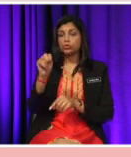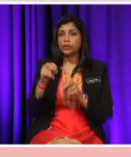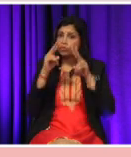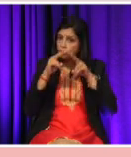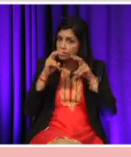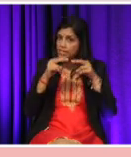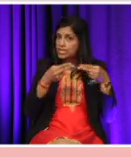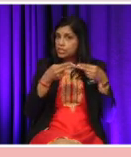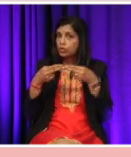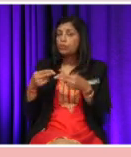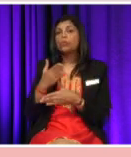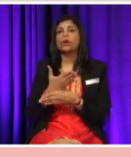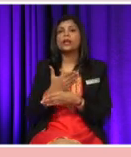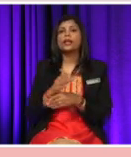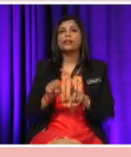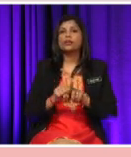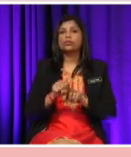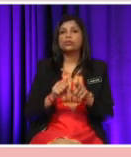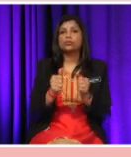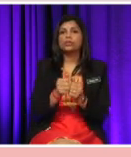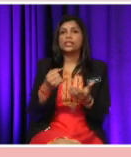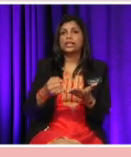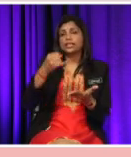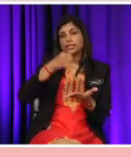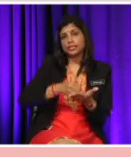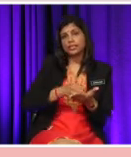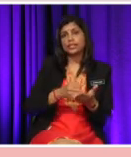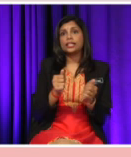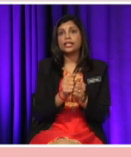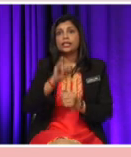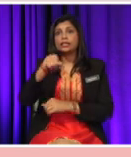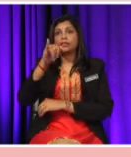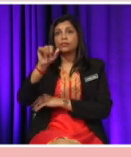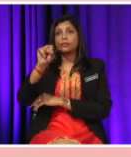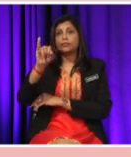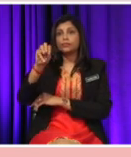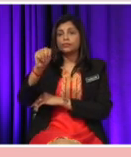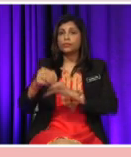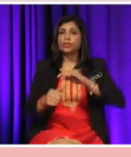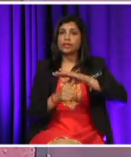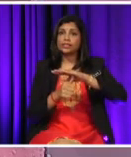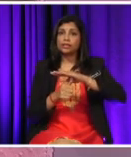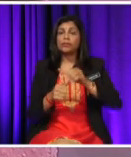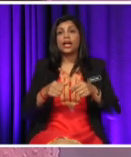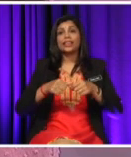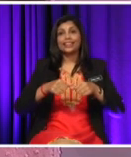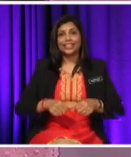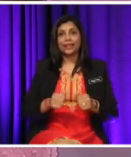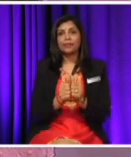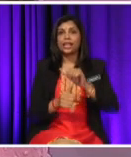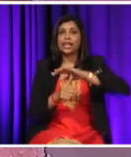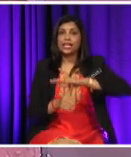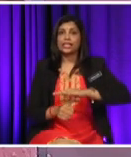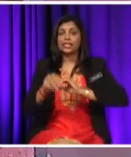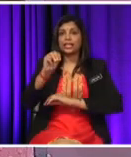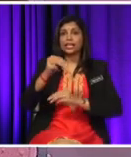dari suhu dengan isi padu bagi suatu gas bergizim tetap pada tekanan malar Oke jadi terus ke pada